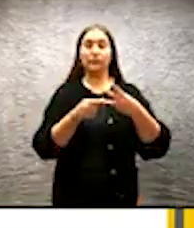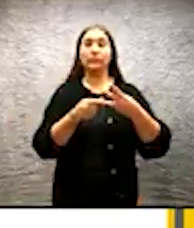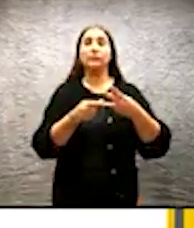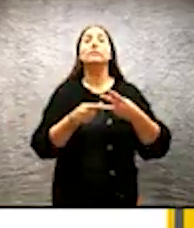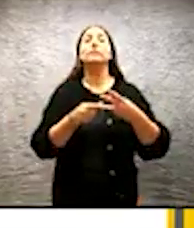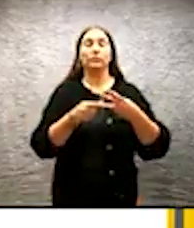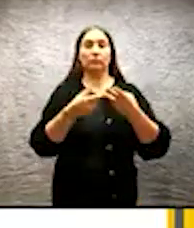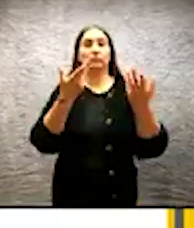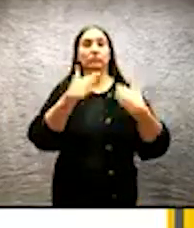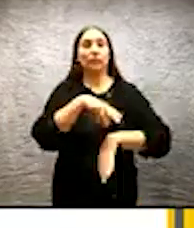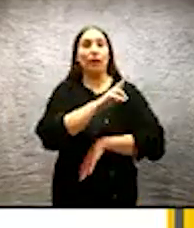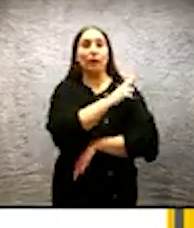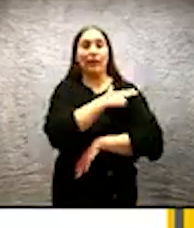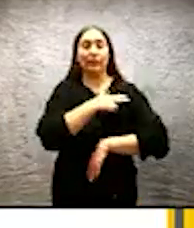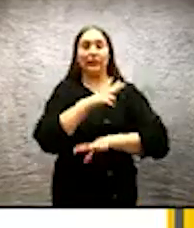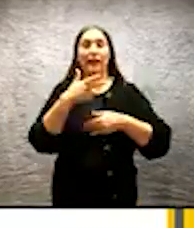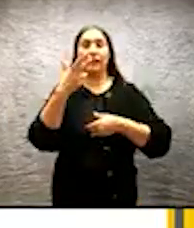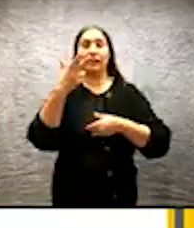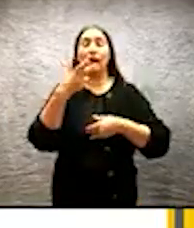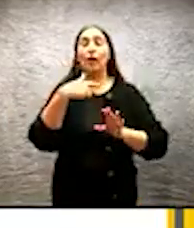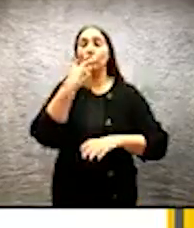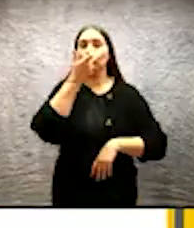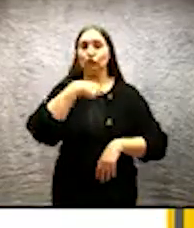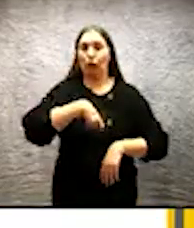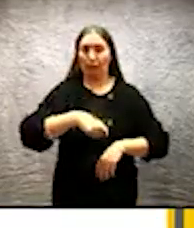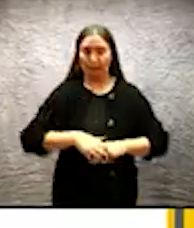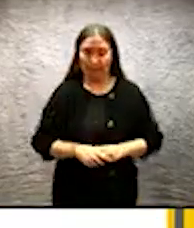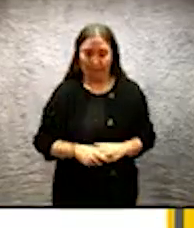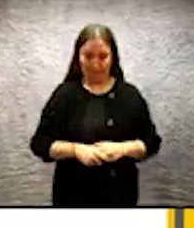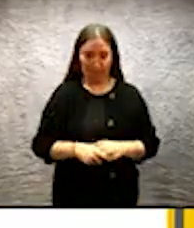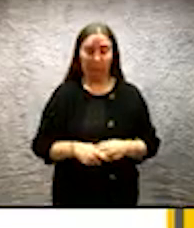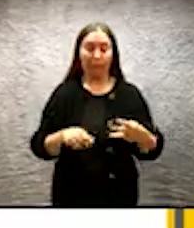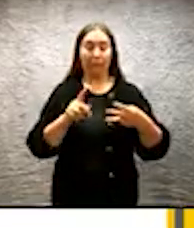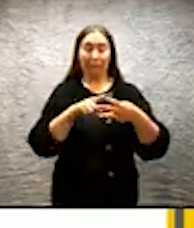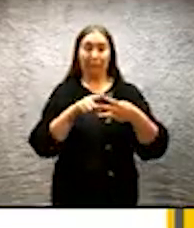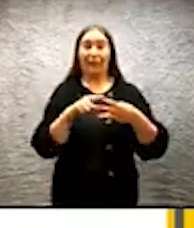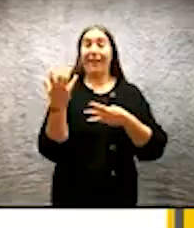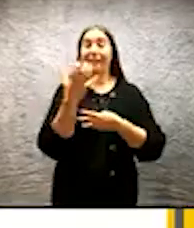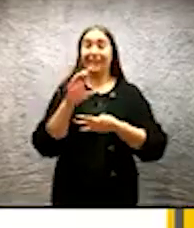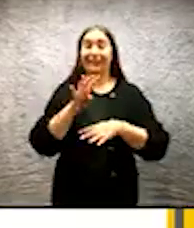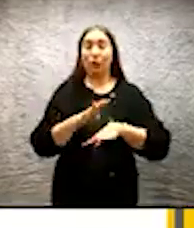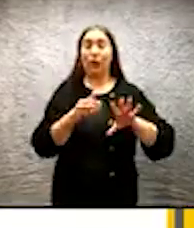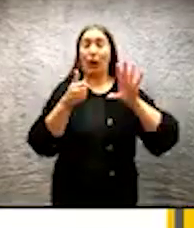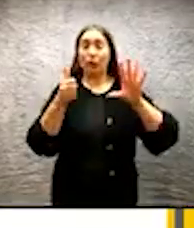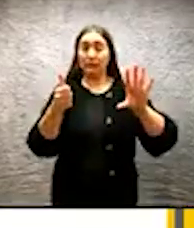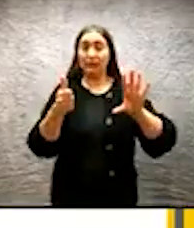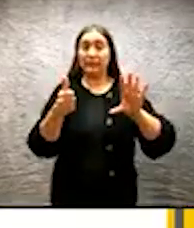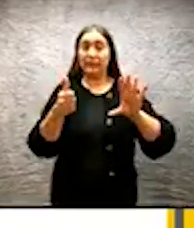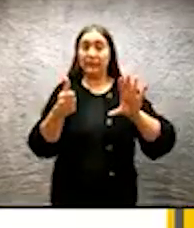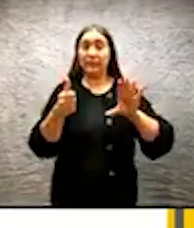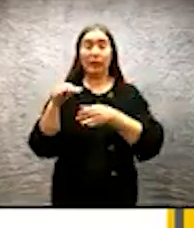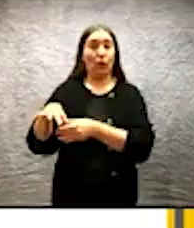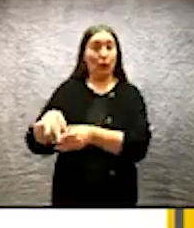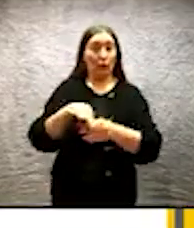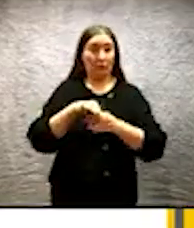À la première proposition, Avenue des Solidarités, il y a eu 546 voix, soit 75,60%